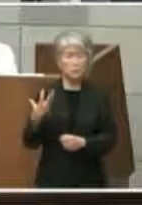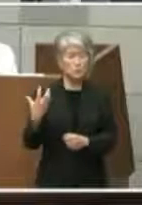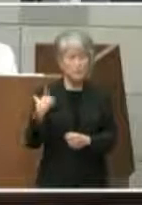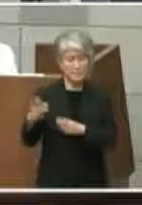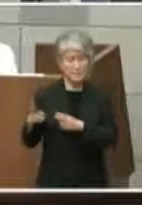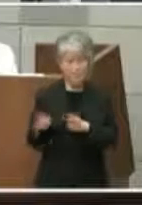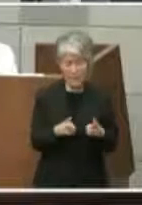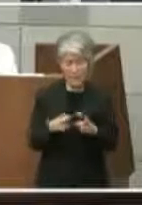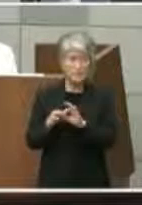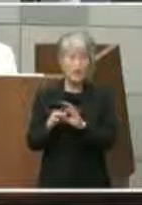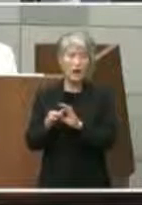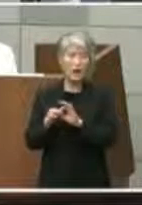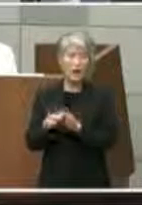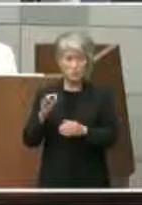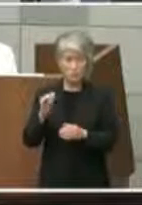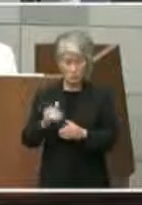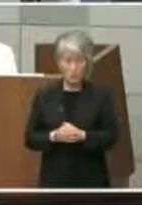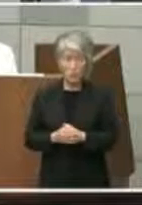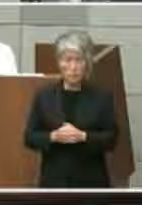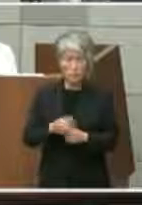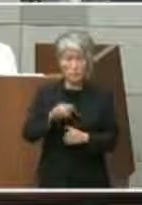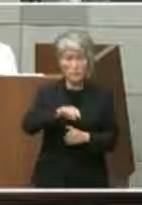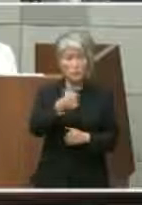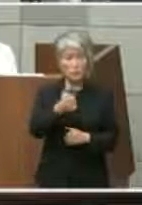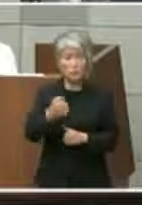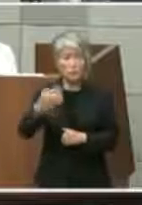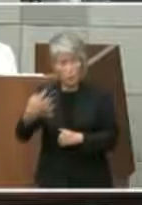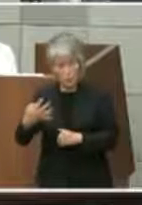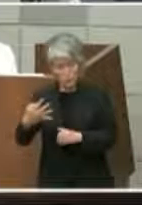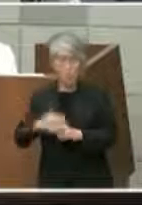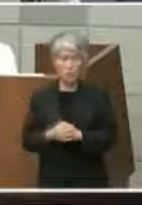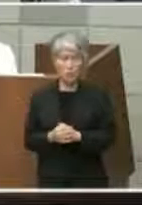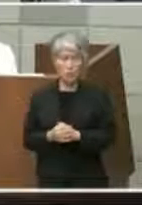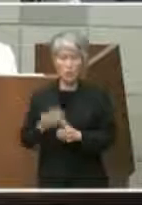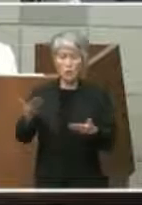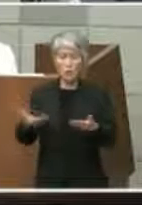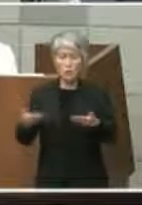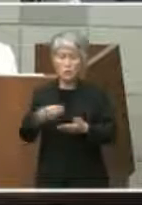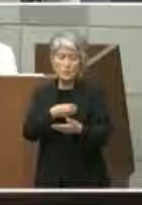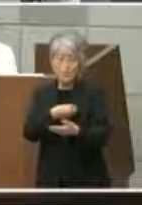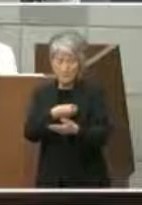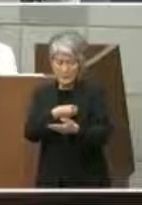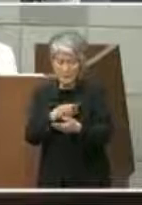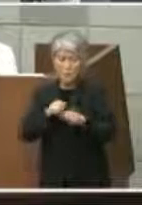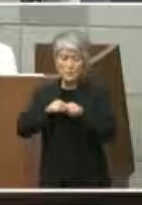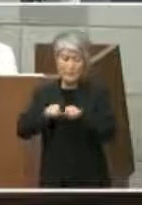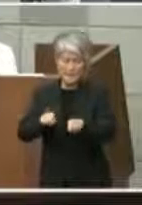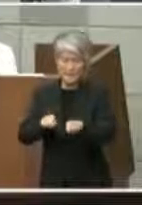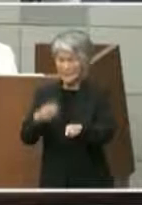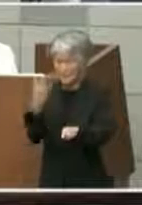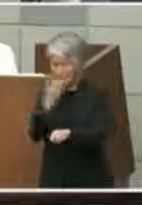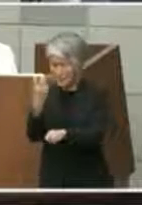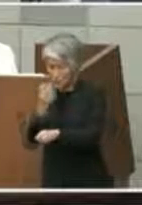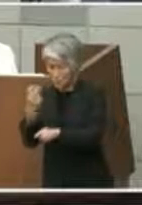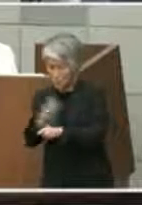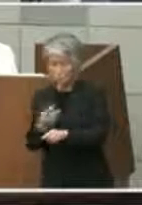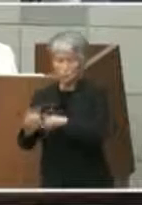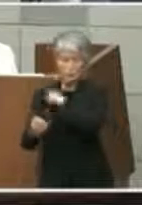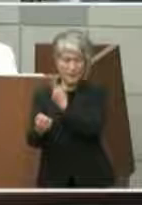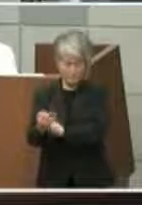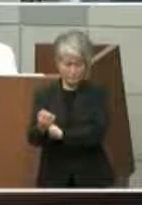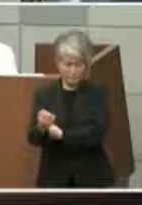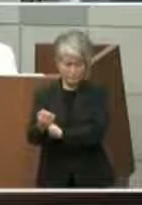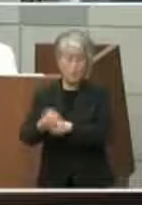が、でもう一つあの154条ですね、職員の指揮監督権。これ指揮監督権というのは、あの市長